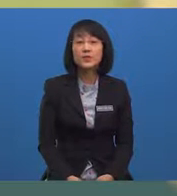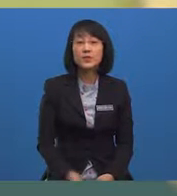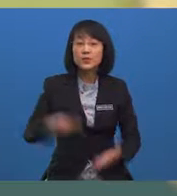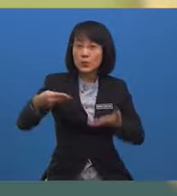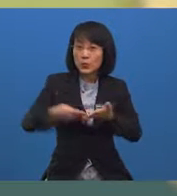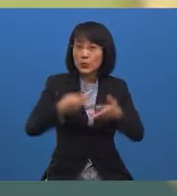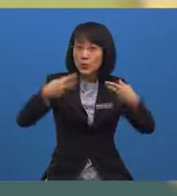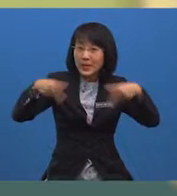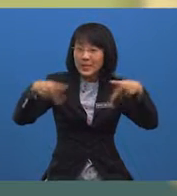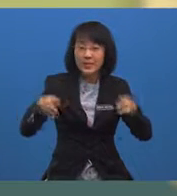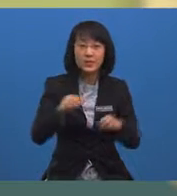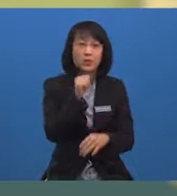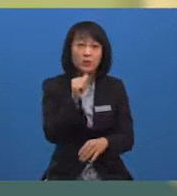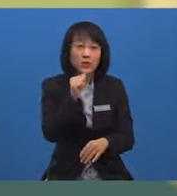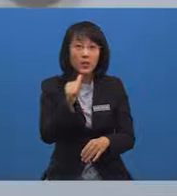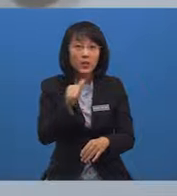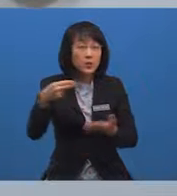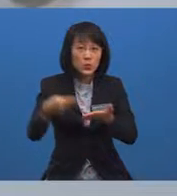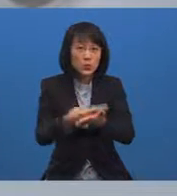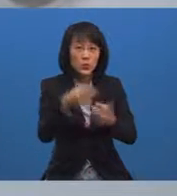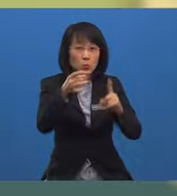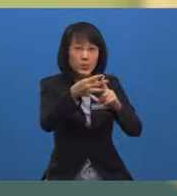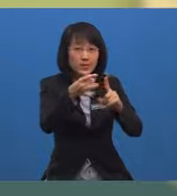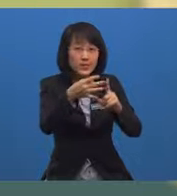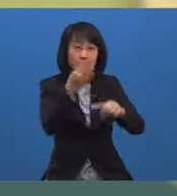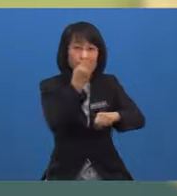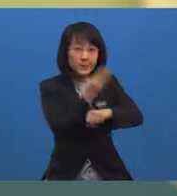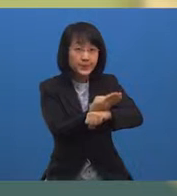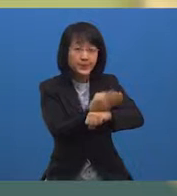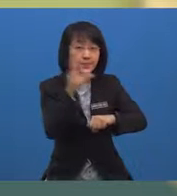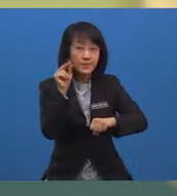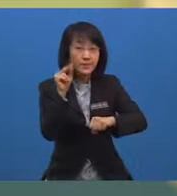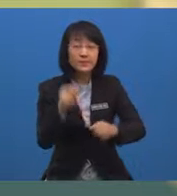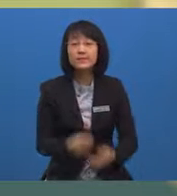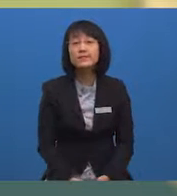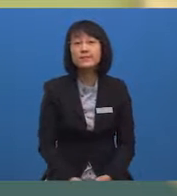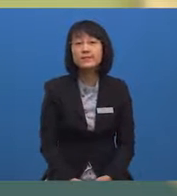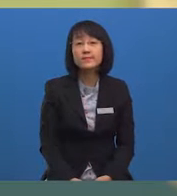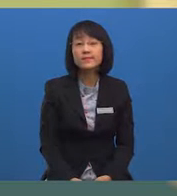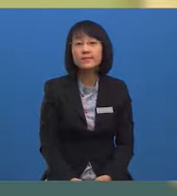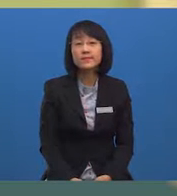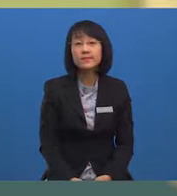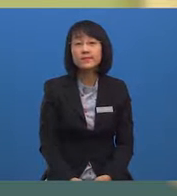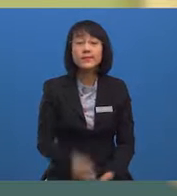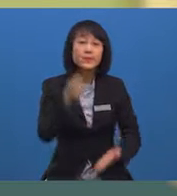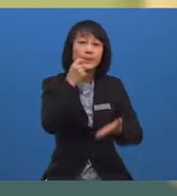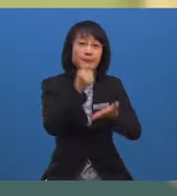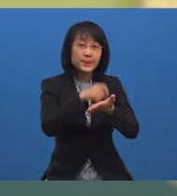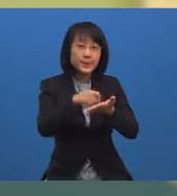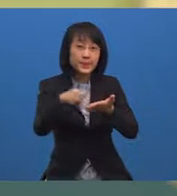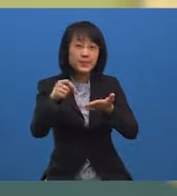Sudu plastik. Yang keenam, pensel.